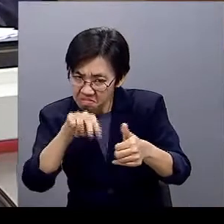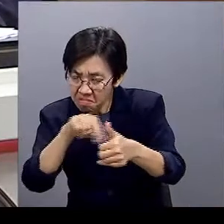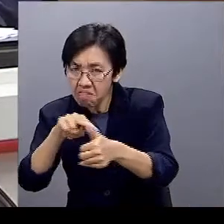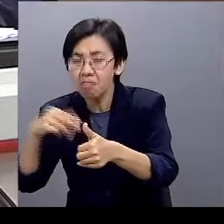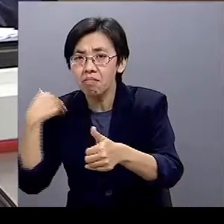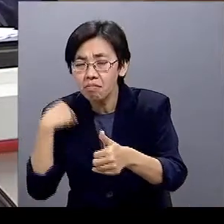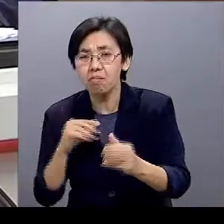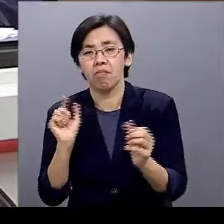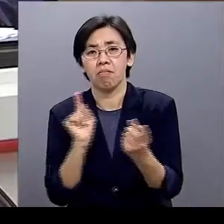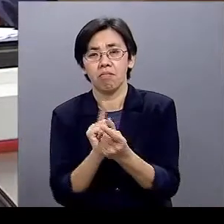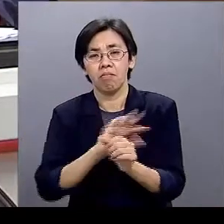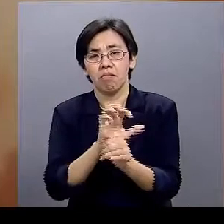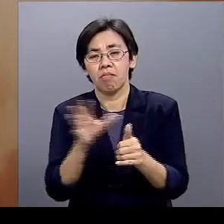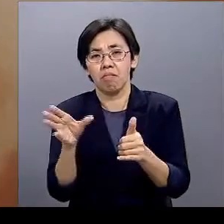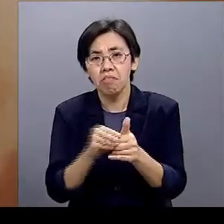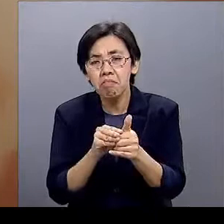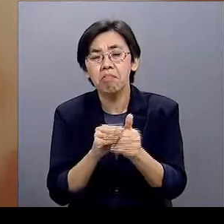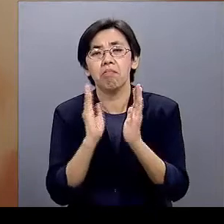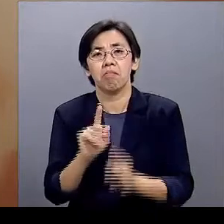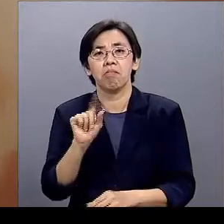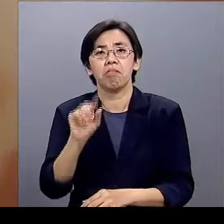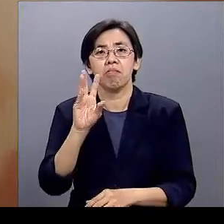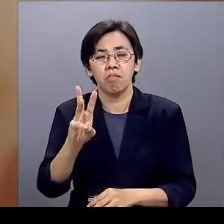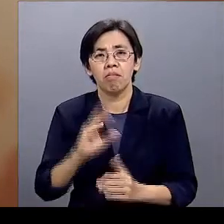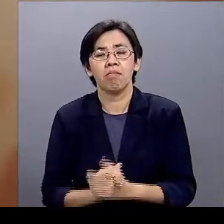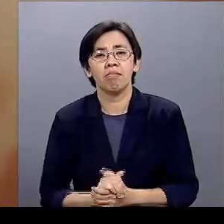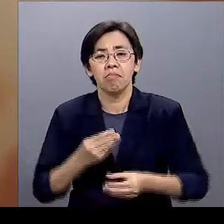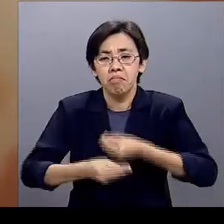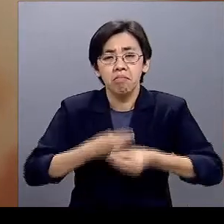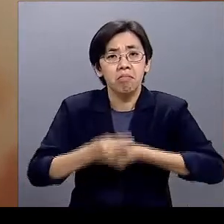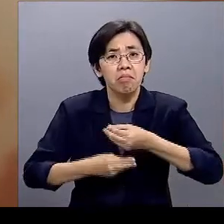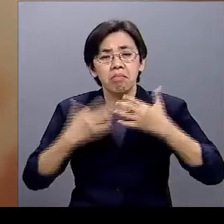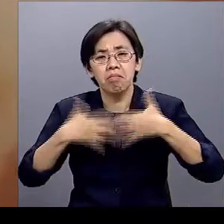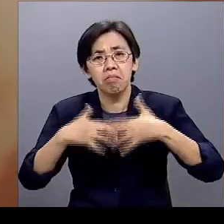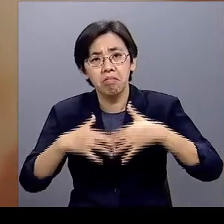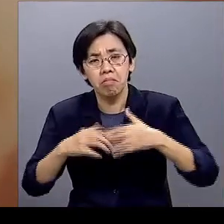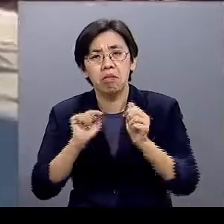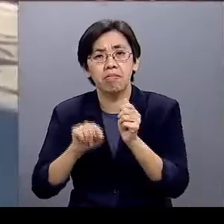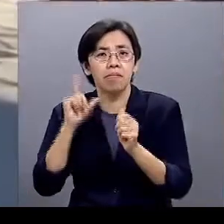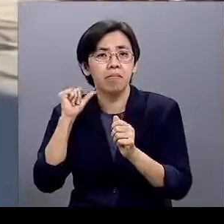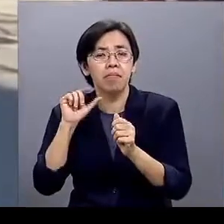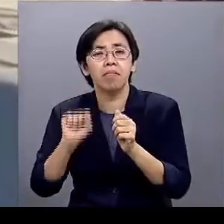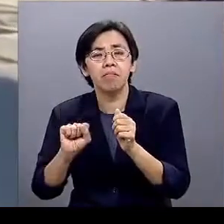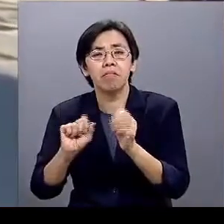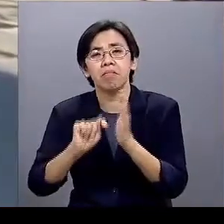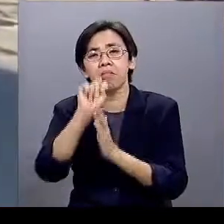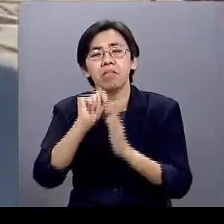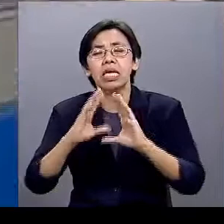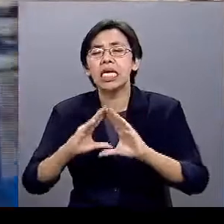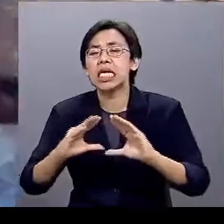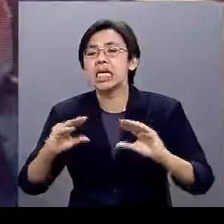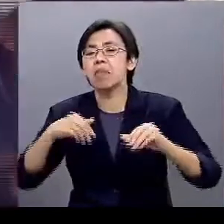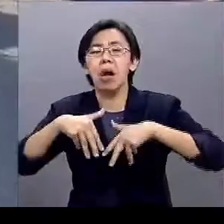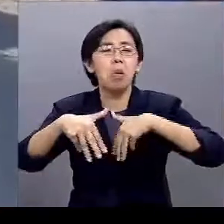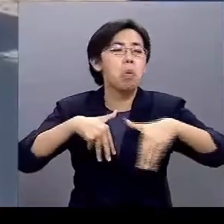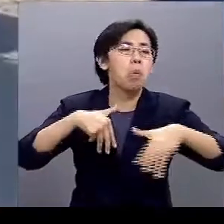พิ่มอีก26คนส่วนบรรยากาศค้าขายในช่วงตรุษจีนที่อำเภอแม่สอดถือว่าเงียบเหงาทีเดียวค่ะบรรยากาศบ